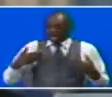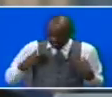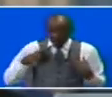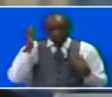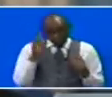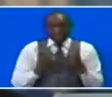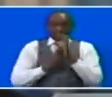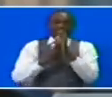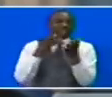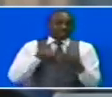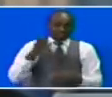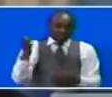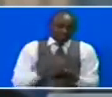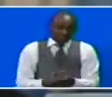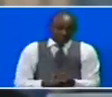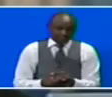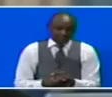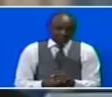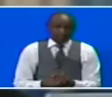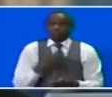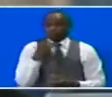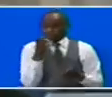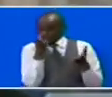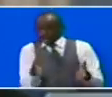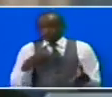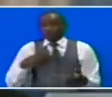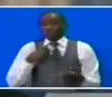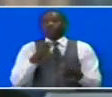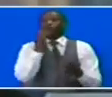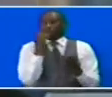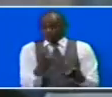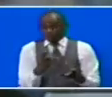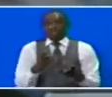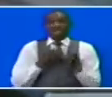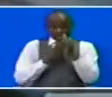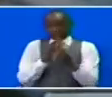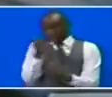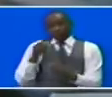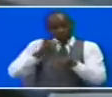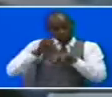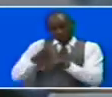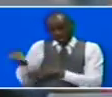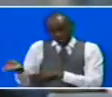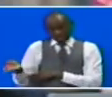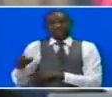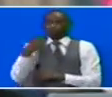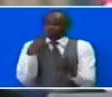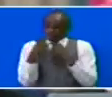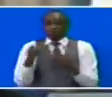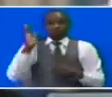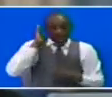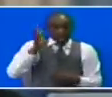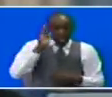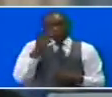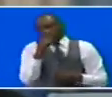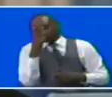ya Wiper katika hiyo mahali. Kwa hivyo sasa nitawatambua baadhi ya viongozi wazungumze ili na wao wasalimie kwa mambo